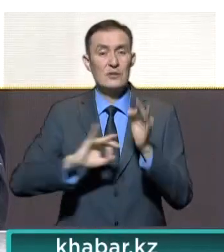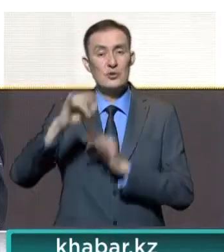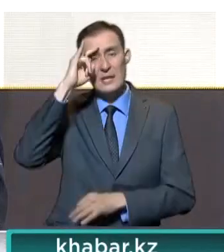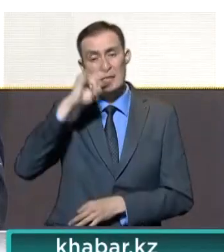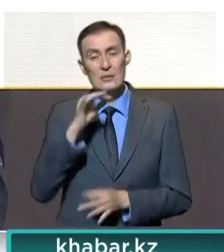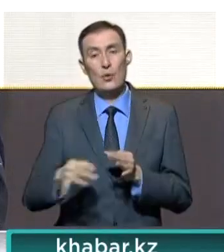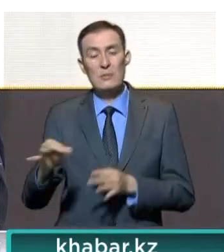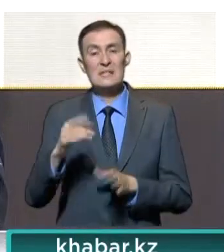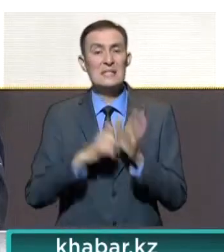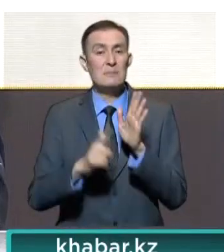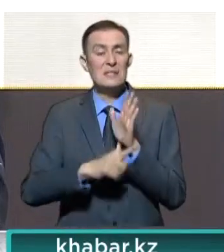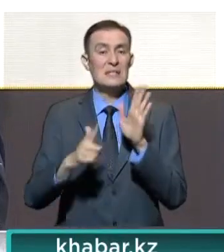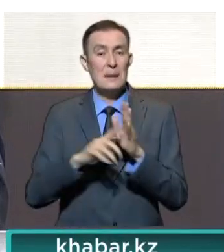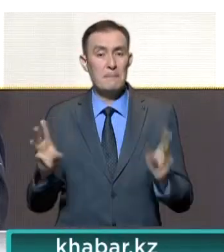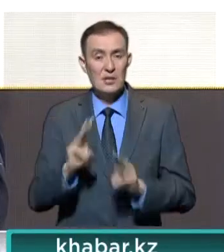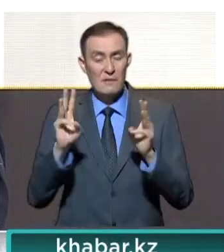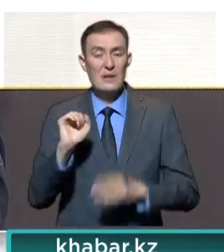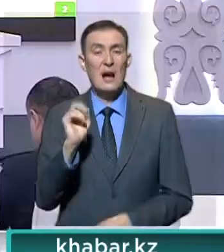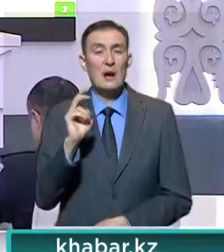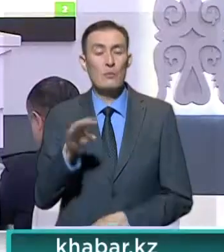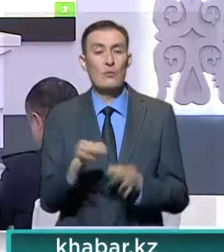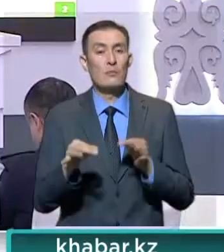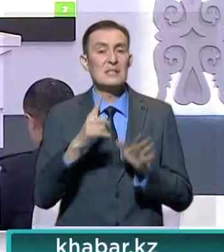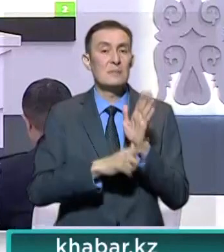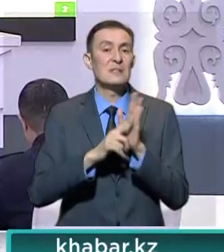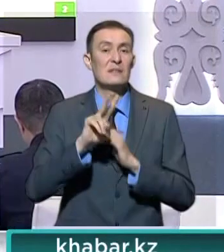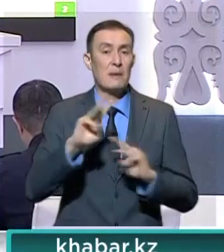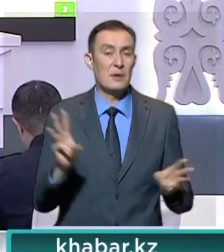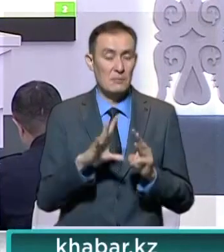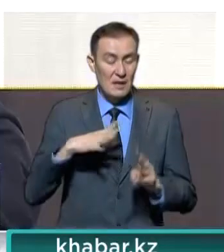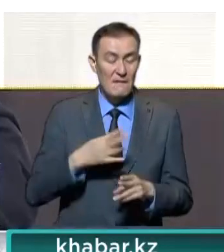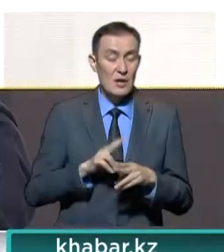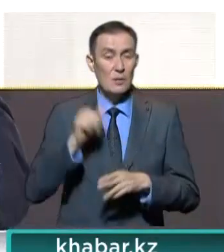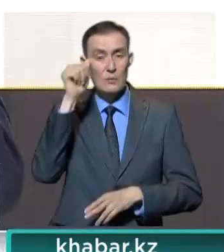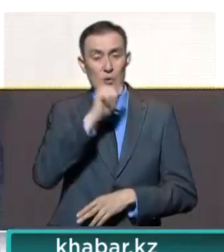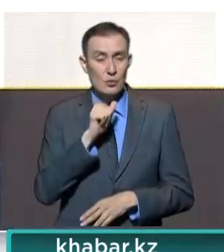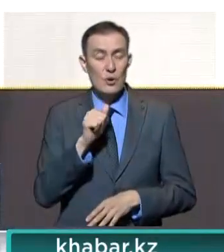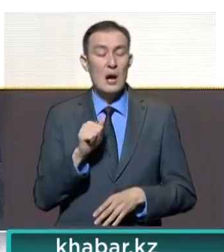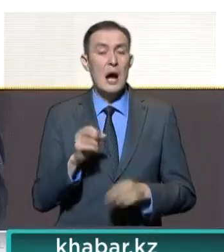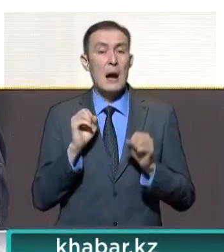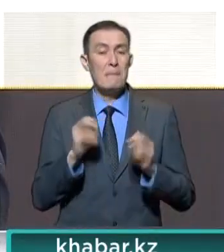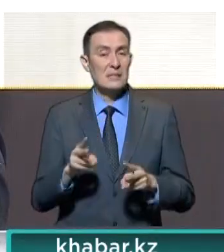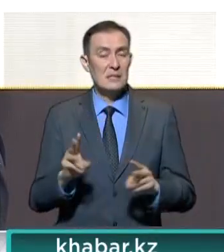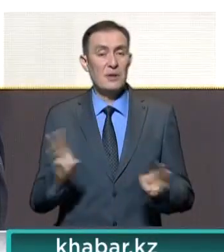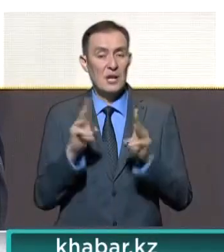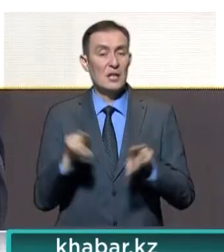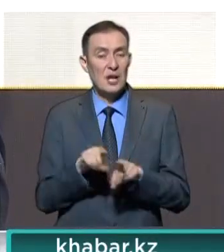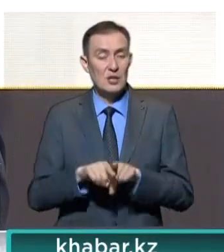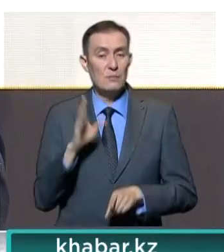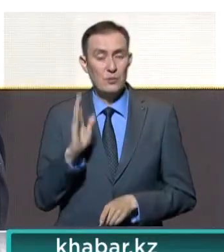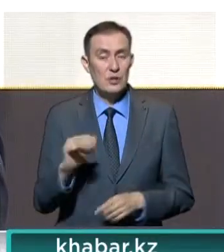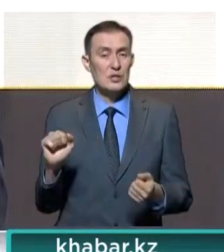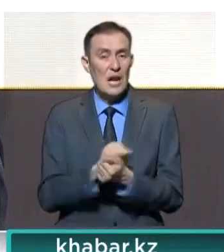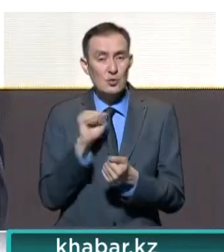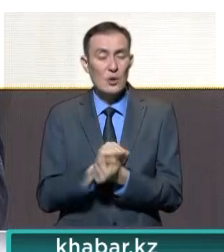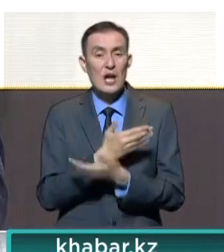Восточно-Казахстанской области – 77 и Акмолинской области – 72. В этом году также сохранится высокая пожароопасность. Засуха